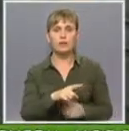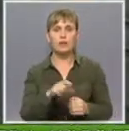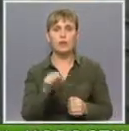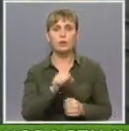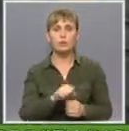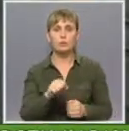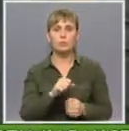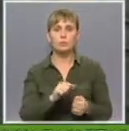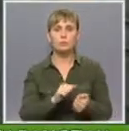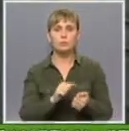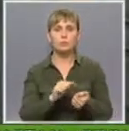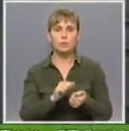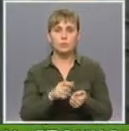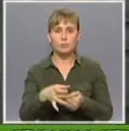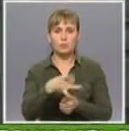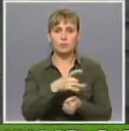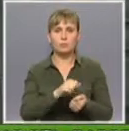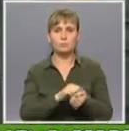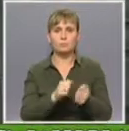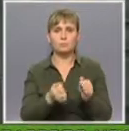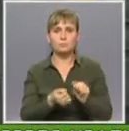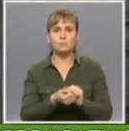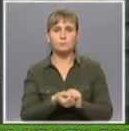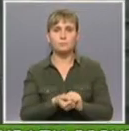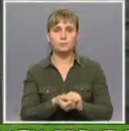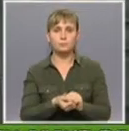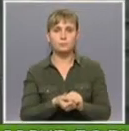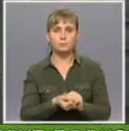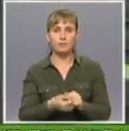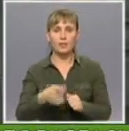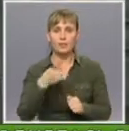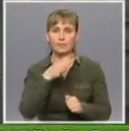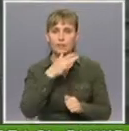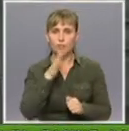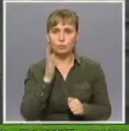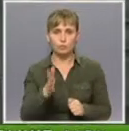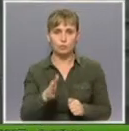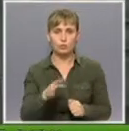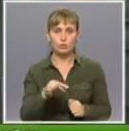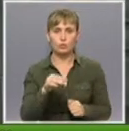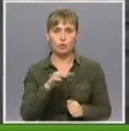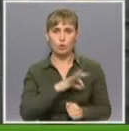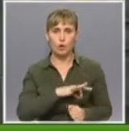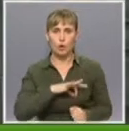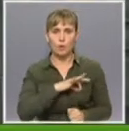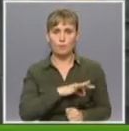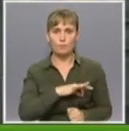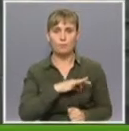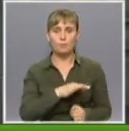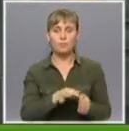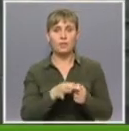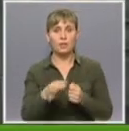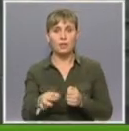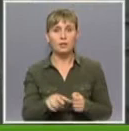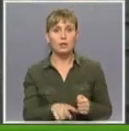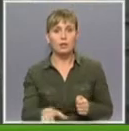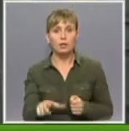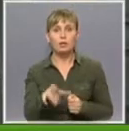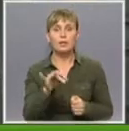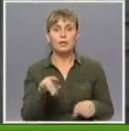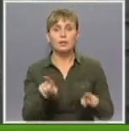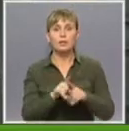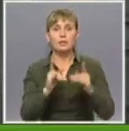Авойзовов микрорайон Колкома. Вторая, скорее всего, одновременно будет и Толеби, пробивка Толеби с восточной дорогой, и